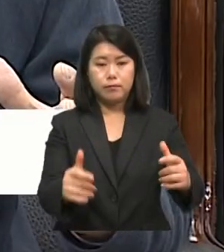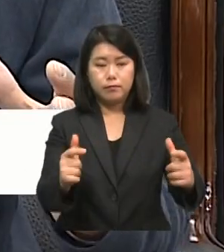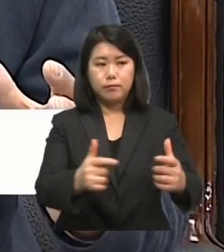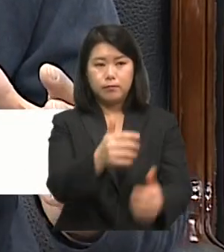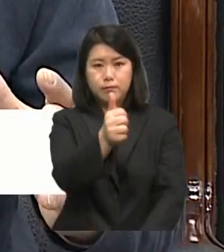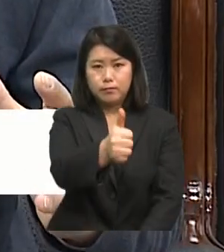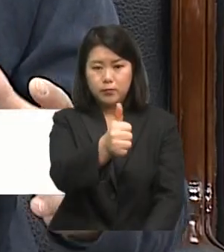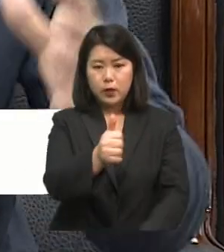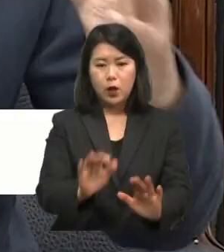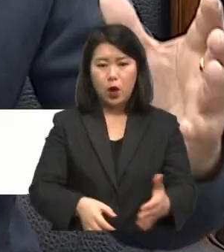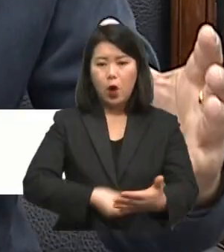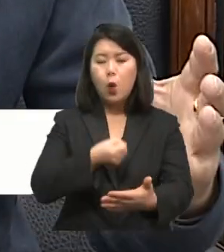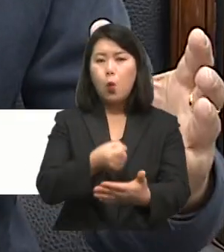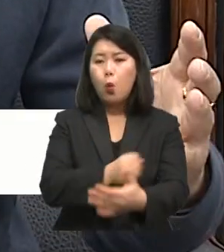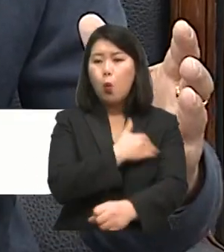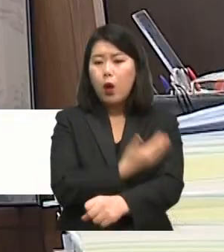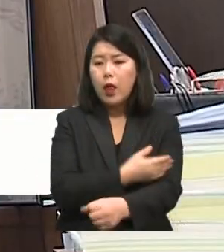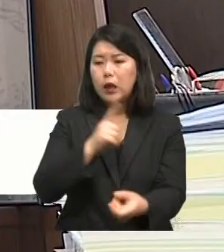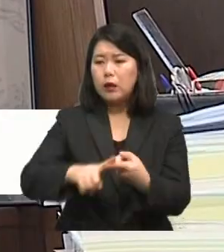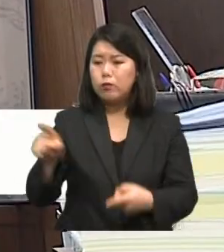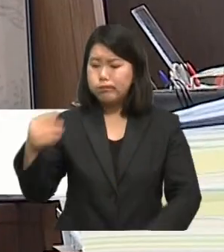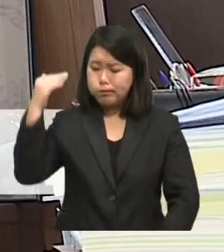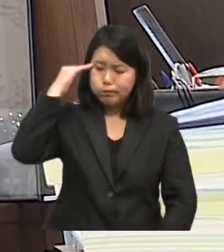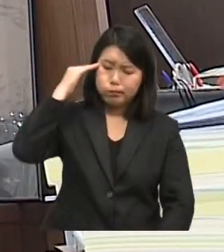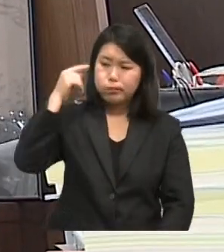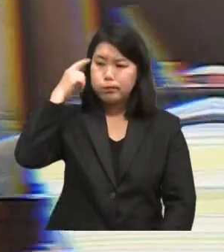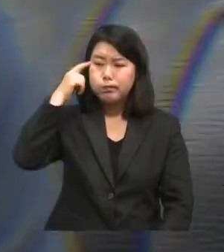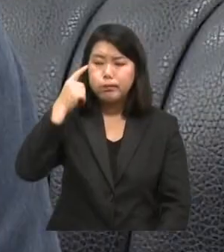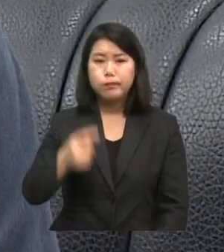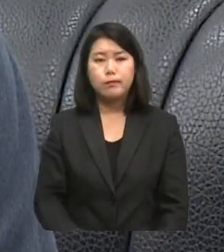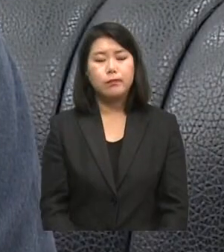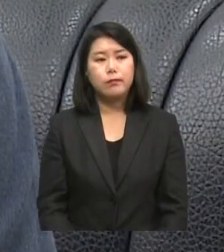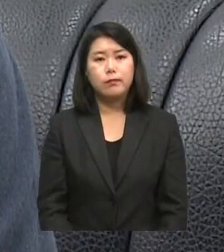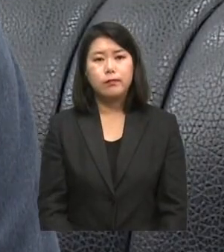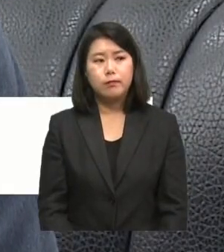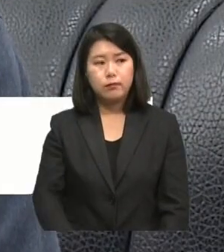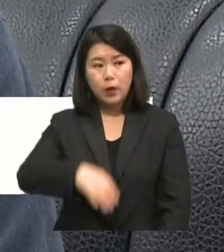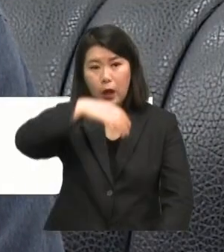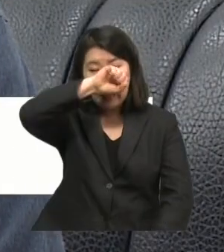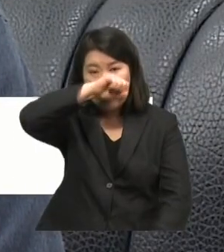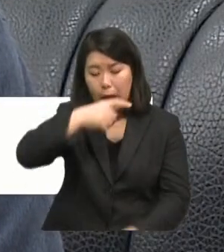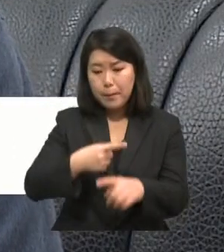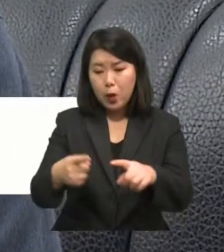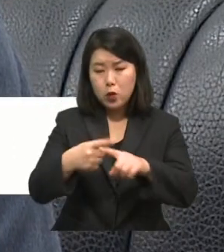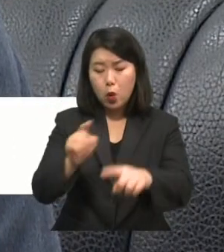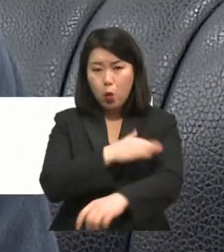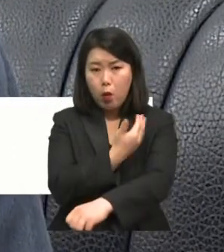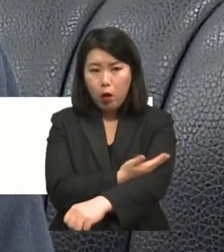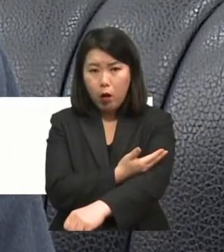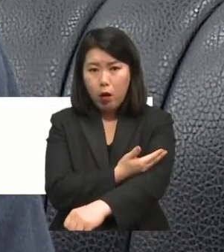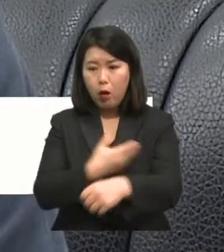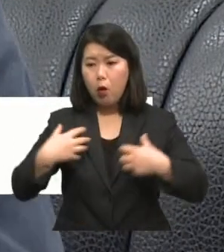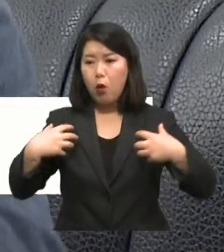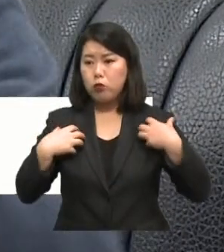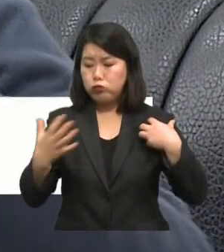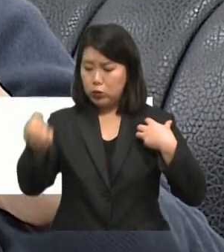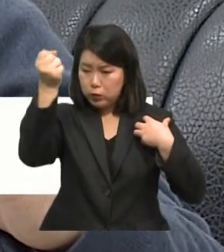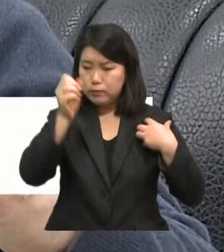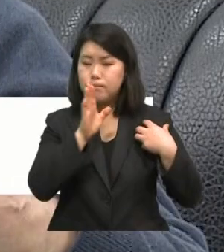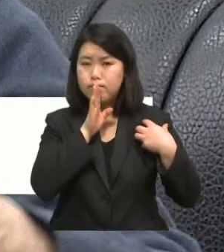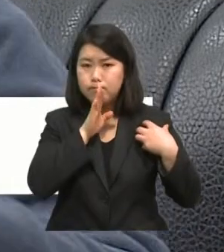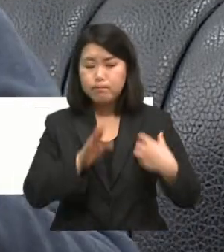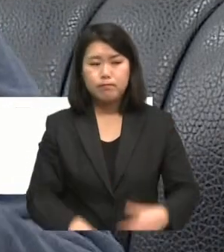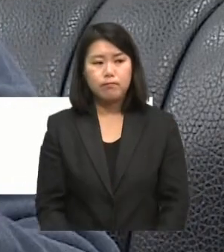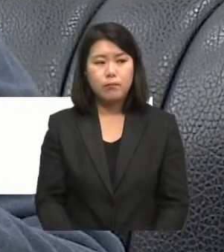의회의 의결권에 대한 구청의 심각한 침해라고 비판했습니다. 예산에 대한 편성권은 집행부 구청에서 가지고 있는